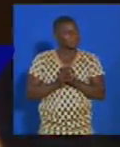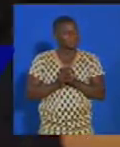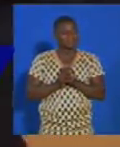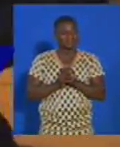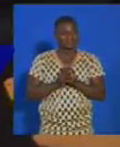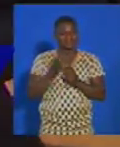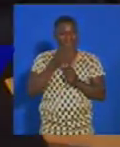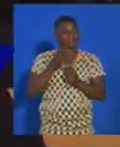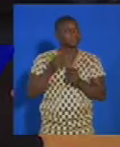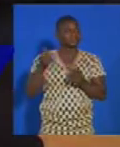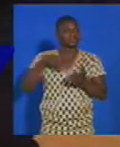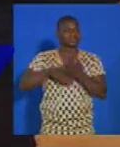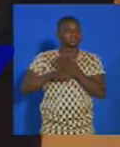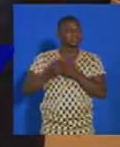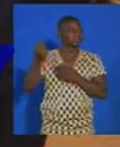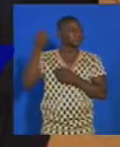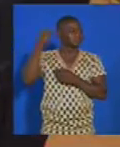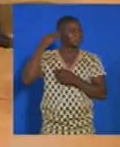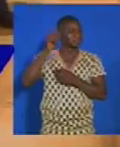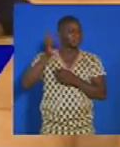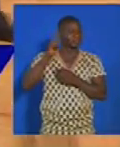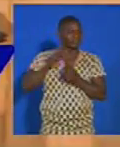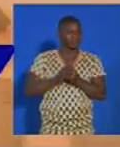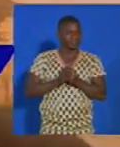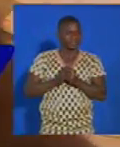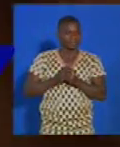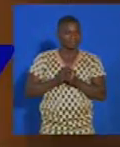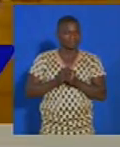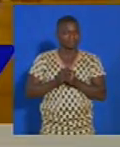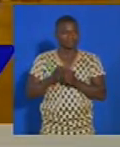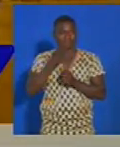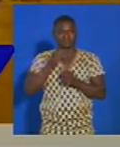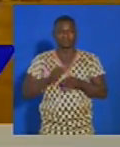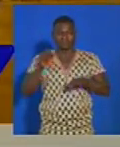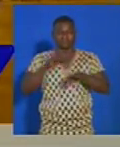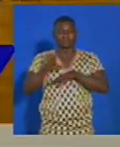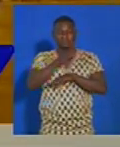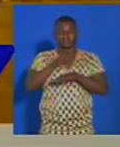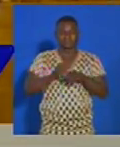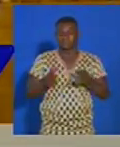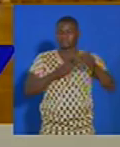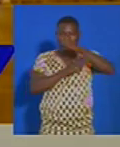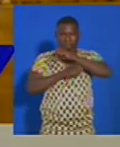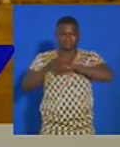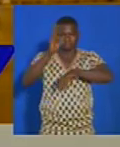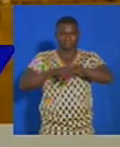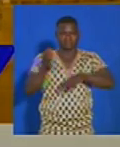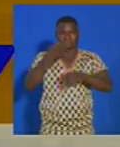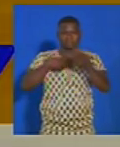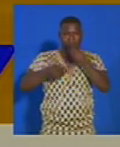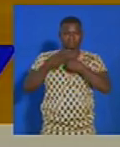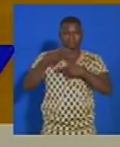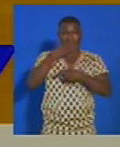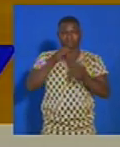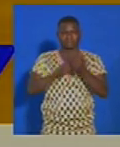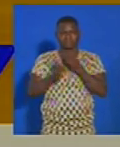Kudu dans les années 80. Le Conseil de sécurité des Nations Unies appelle à la fin des affrontements à Tripoli et au retour au statu quo